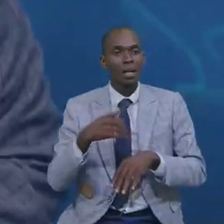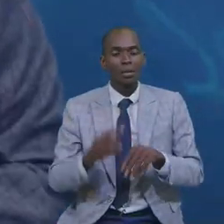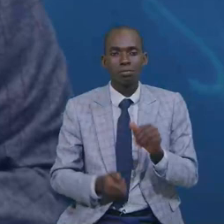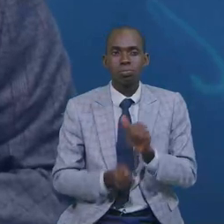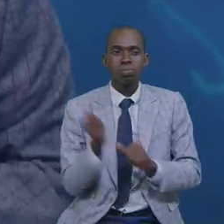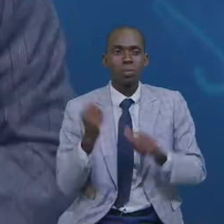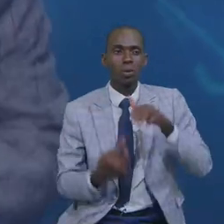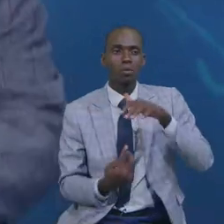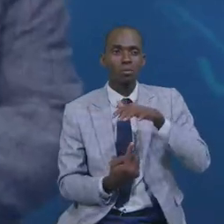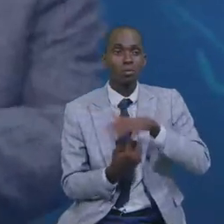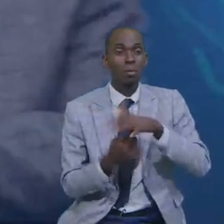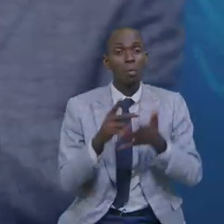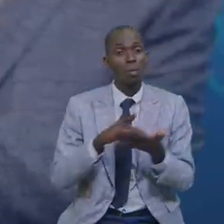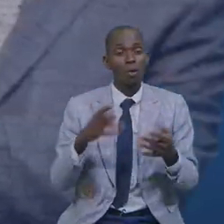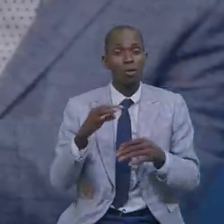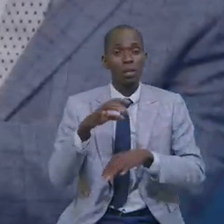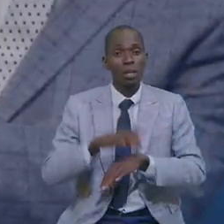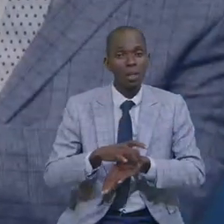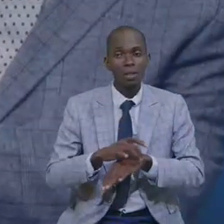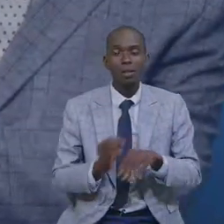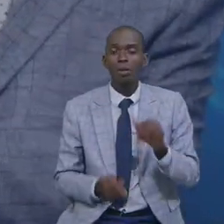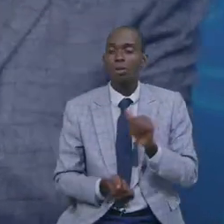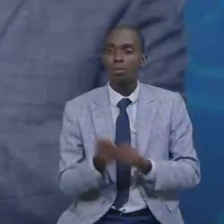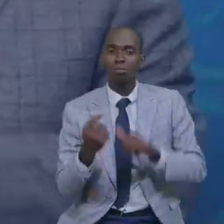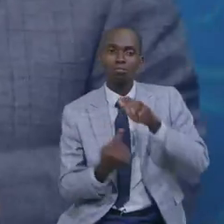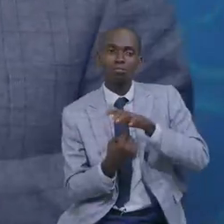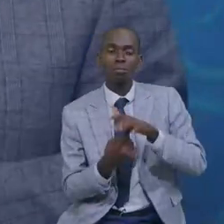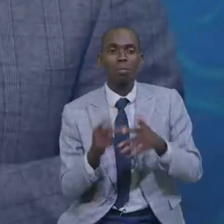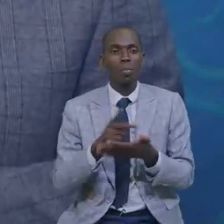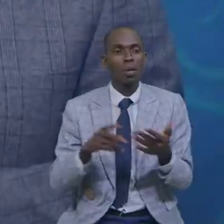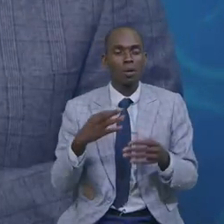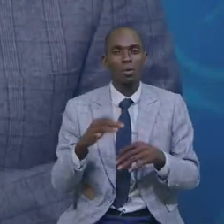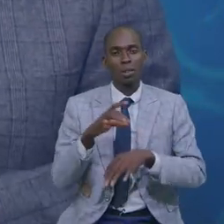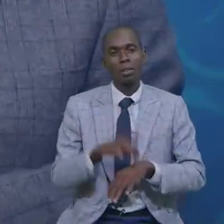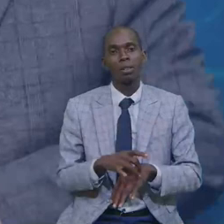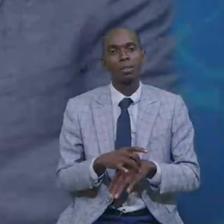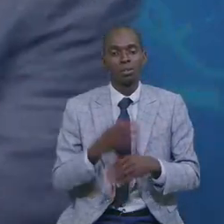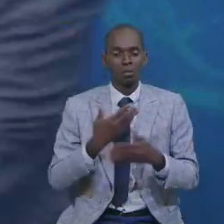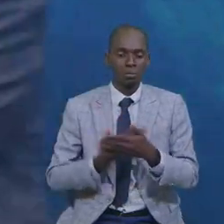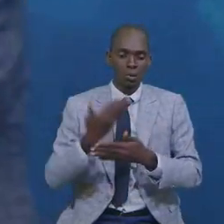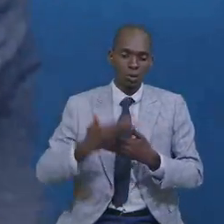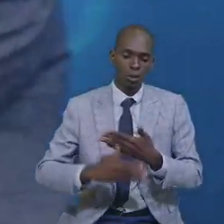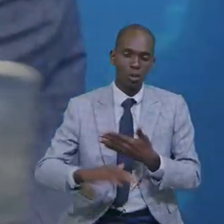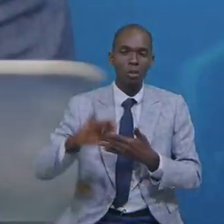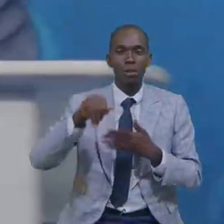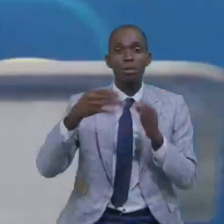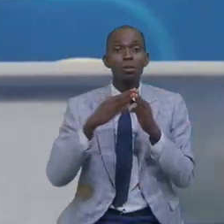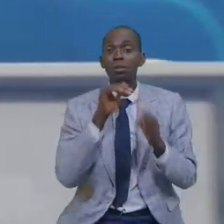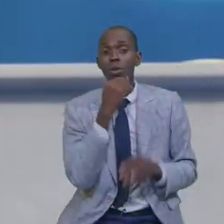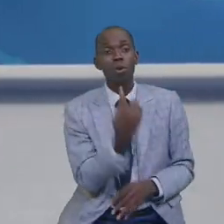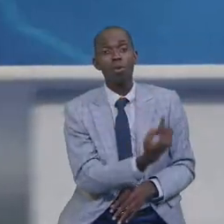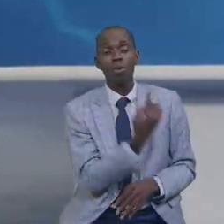les extrémités de la terre pour possession les extrémités de la terre au-delà de Jérusalem